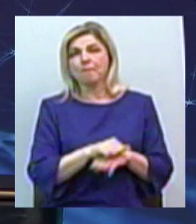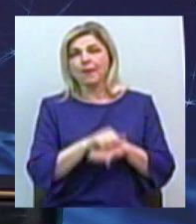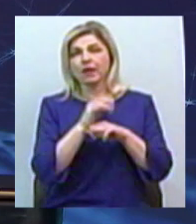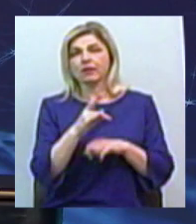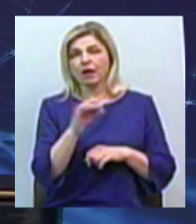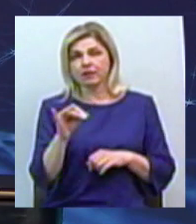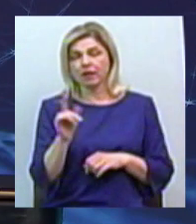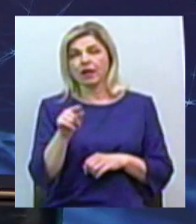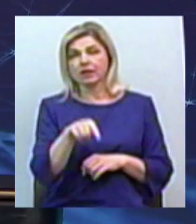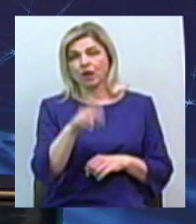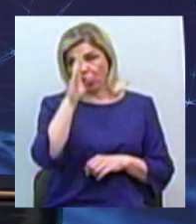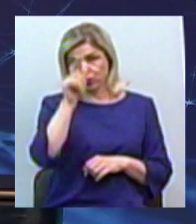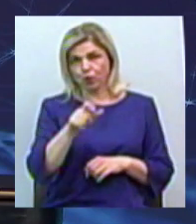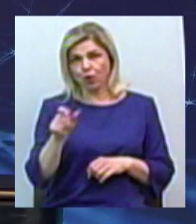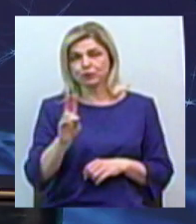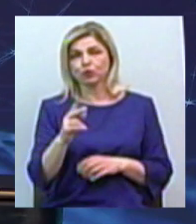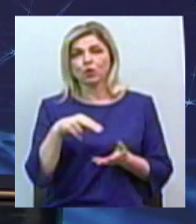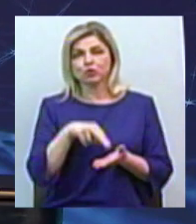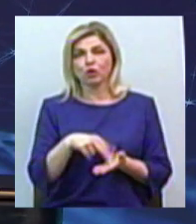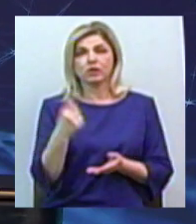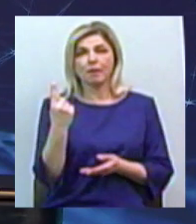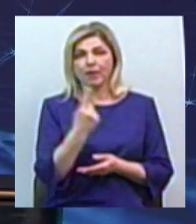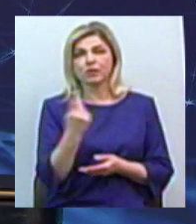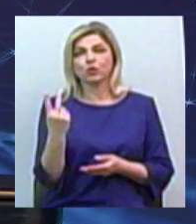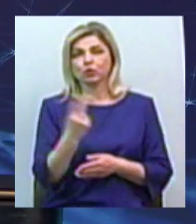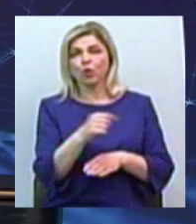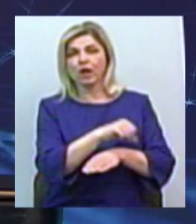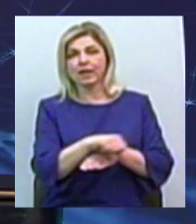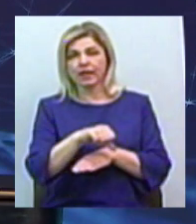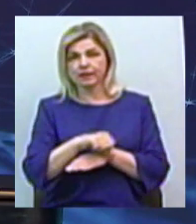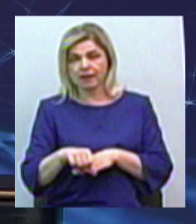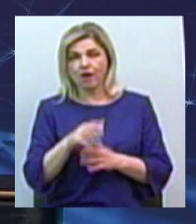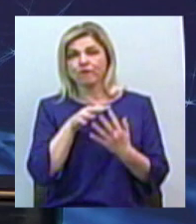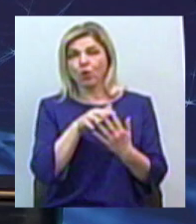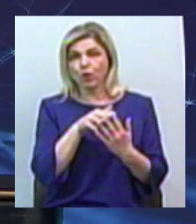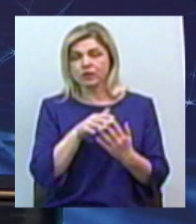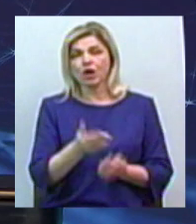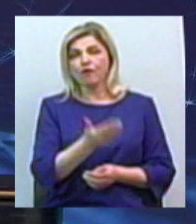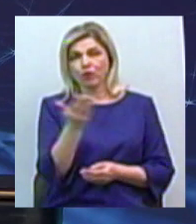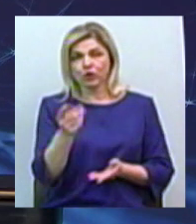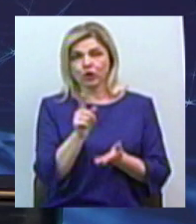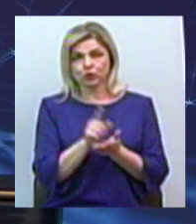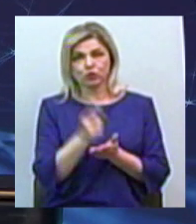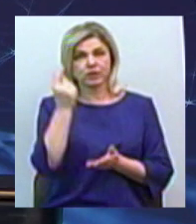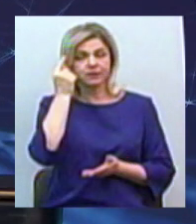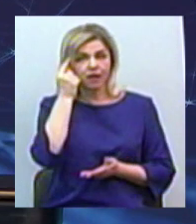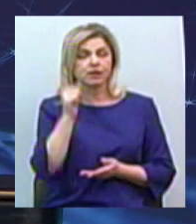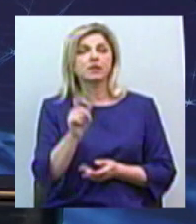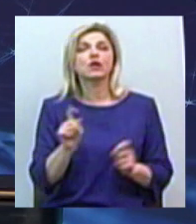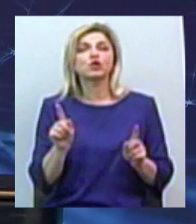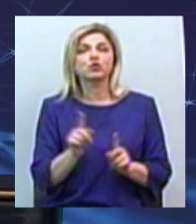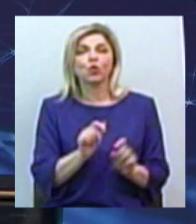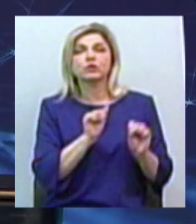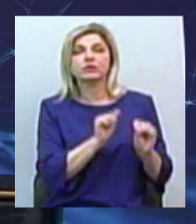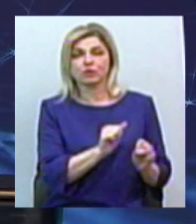стоять на першій-другій лінії на фронті, то, відповідно, вони мають знати, за що вони стоять. Вони не мають,